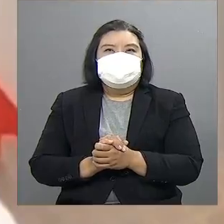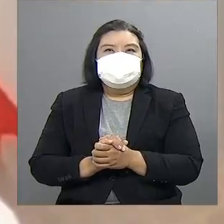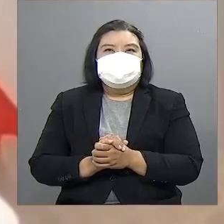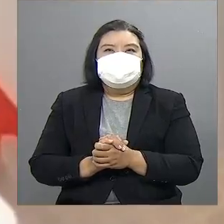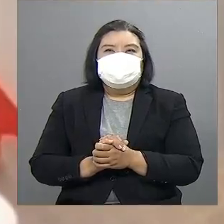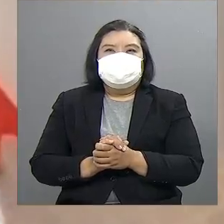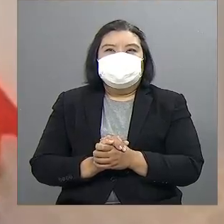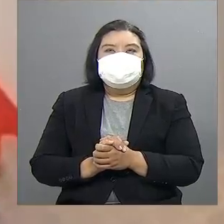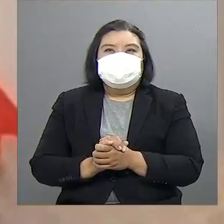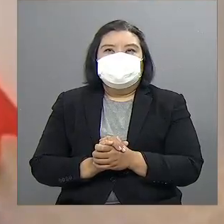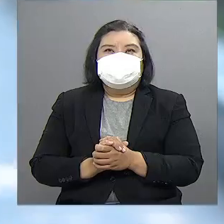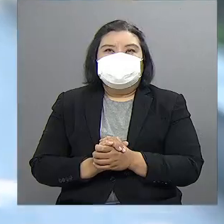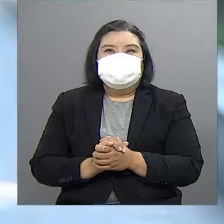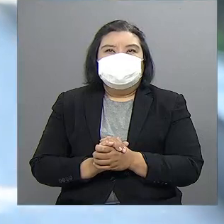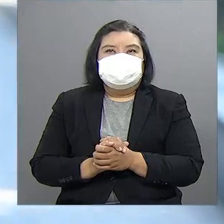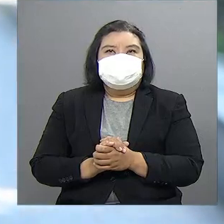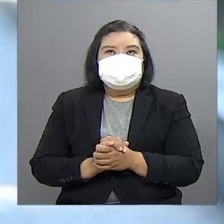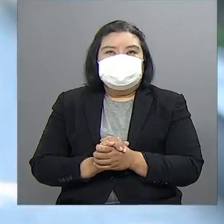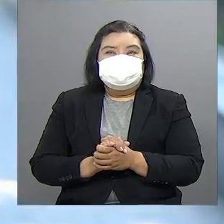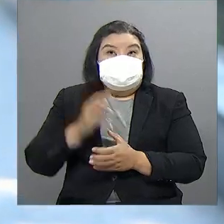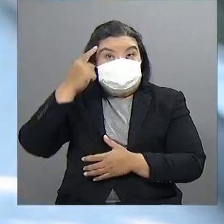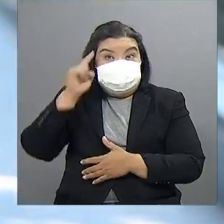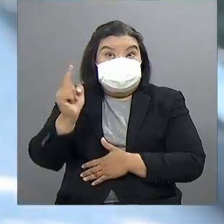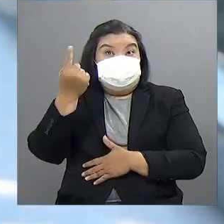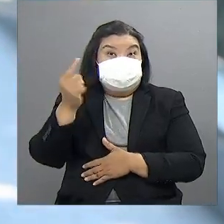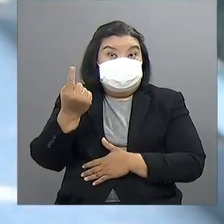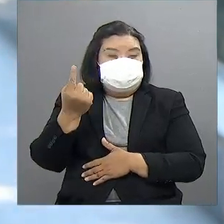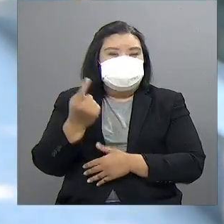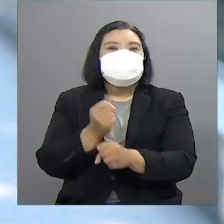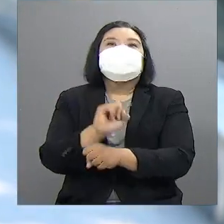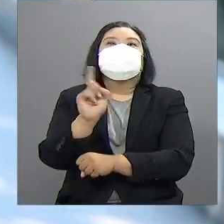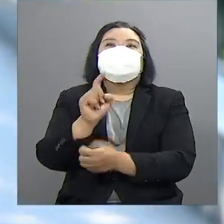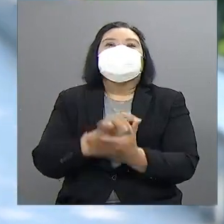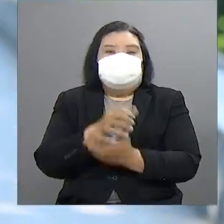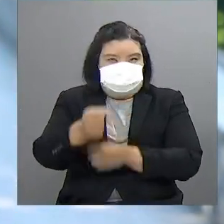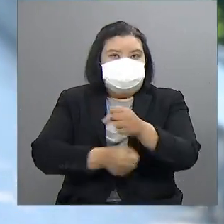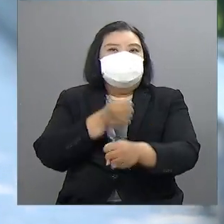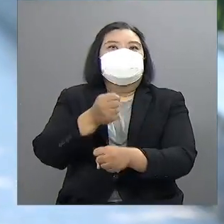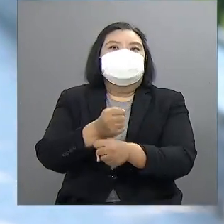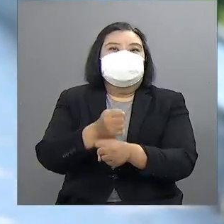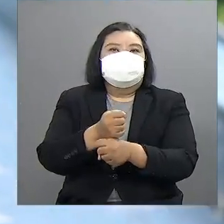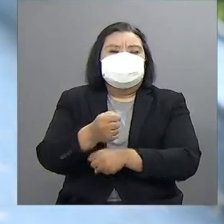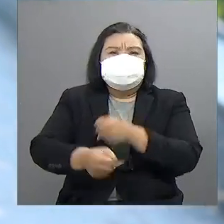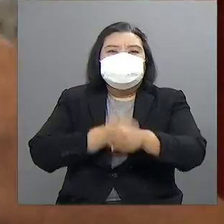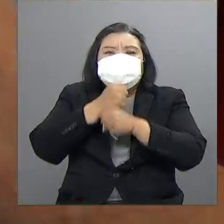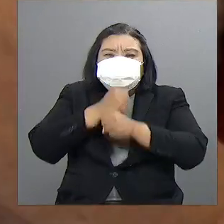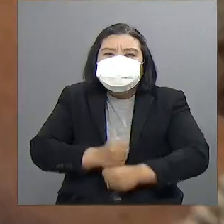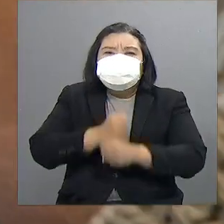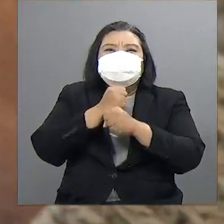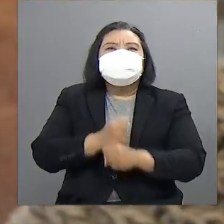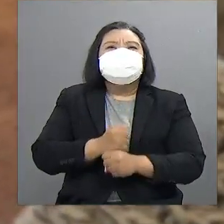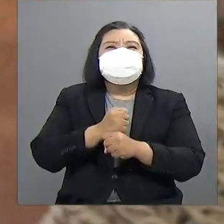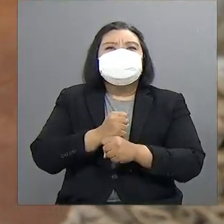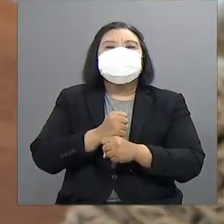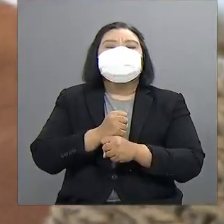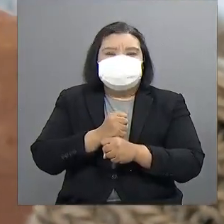ปัจจัยหลักอันดับหนึ่งเนี่ยนะคืออายุที่เพิ่มขึ้นเนี่ยโอกาสที่